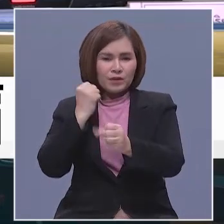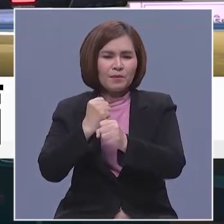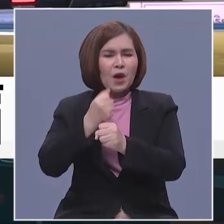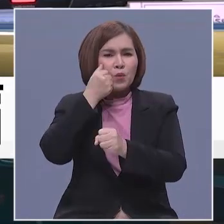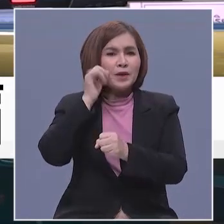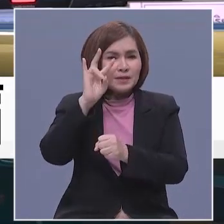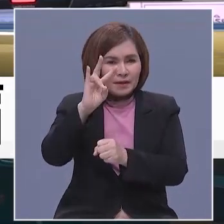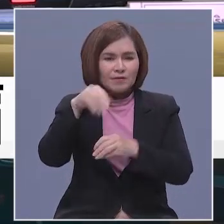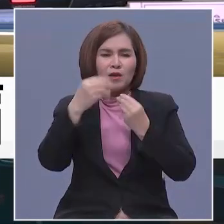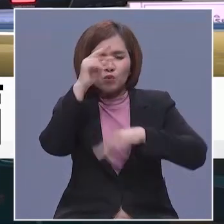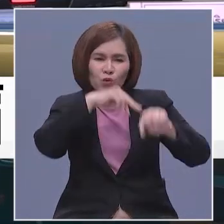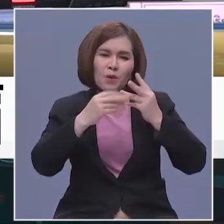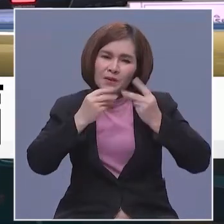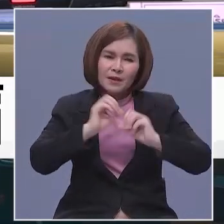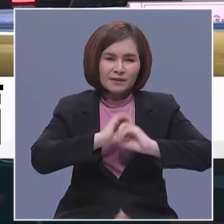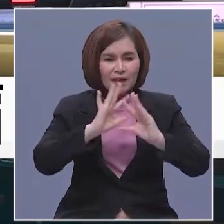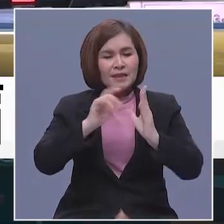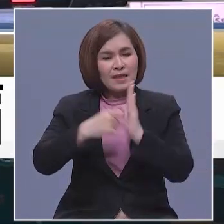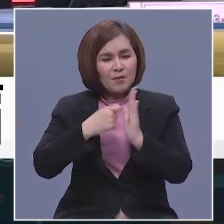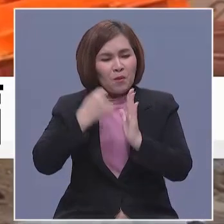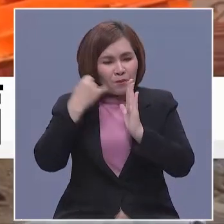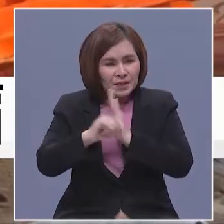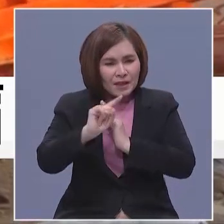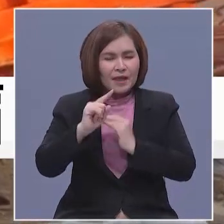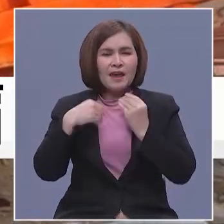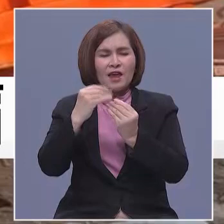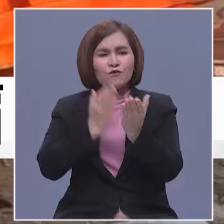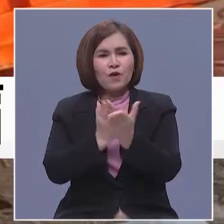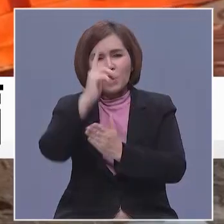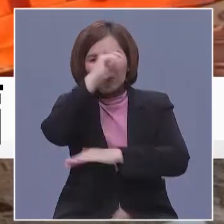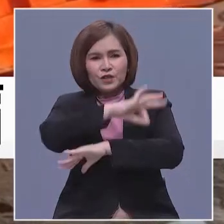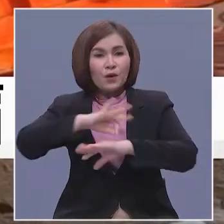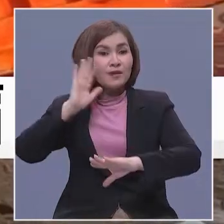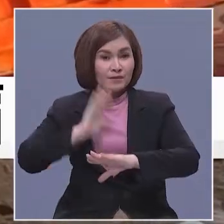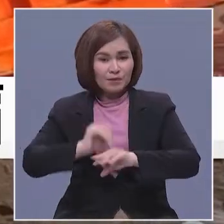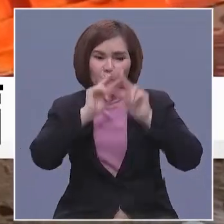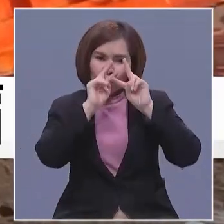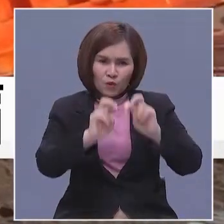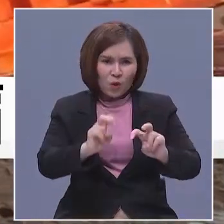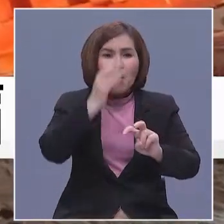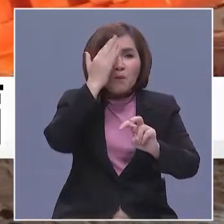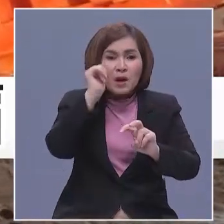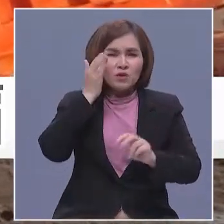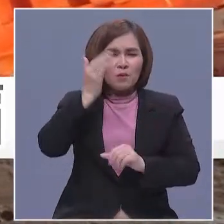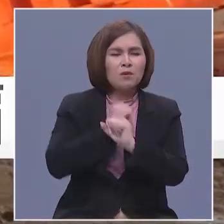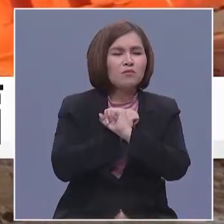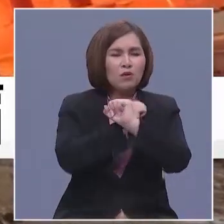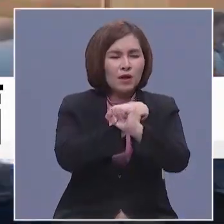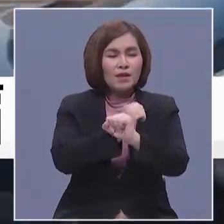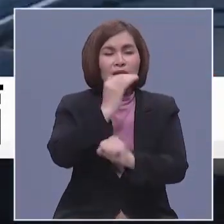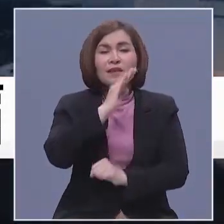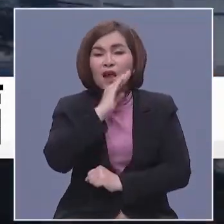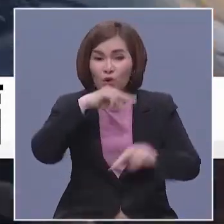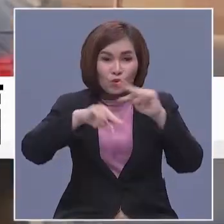จจริงวิเคราะห์สาเหตุที่เกิดขึ้นโดยวิศวกรผู้เชี่ยวชาญเพื่อจะกำหนดแนวทางป้องกันในอนาคตถ้าพบว่